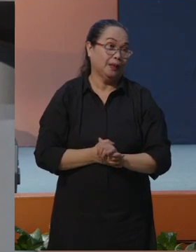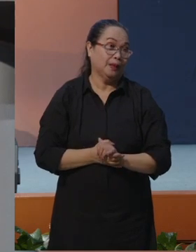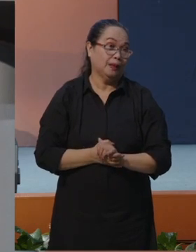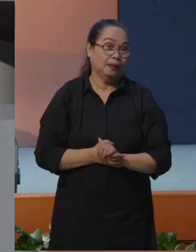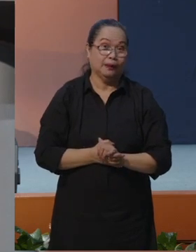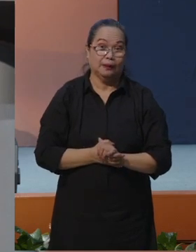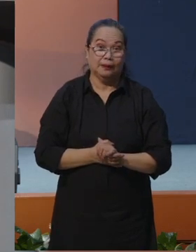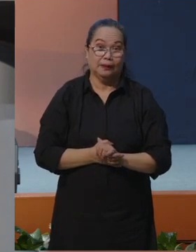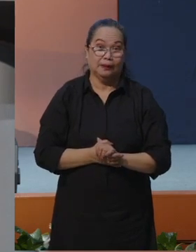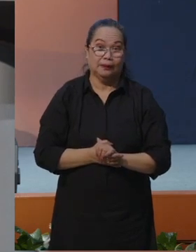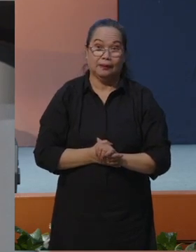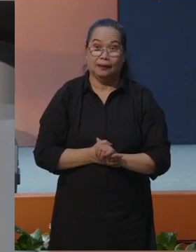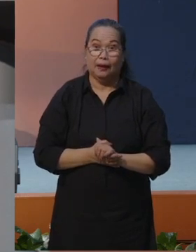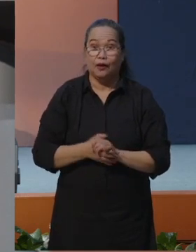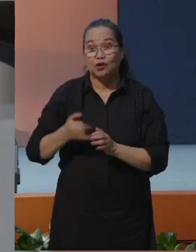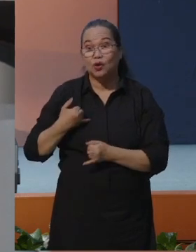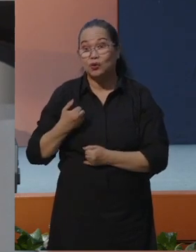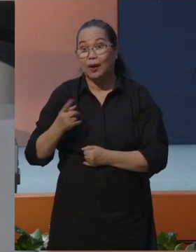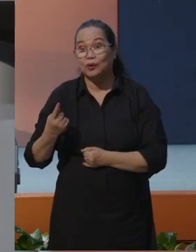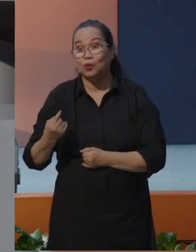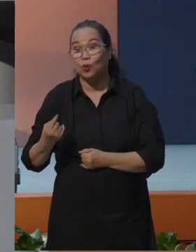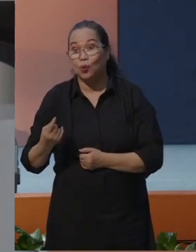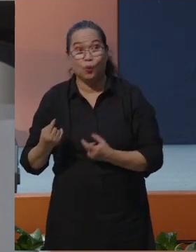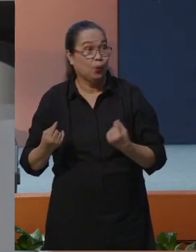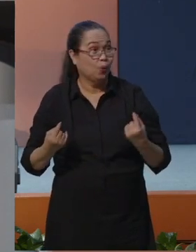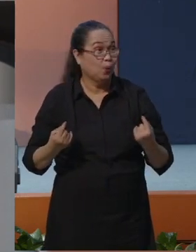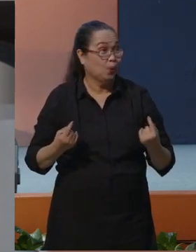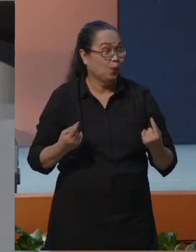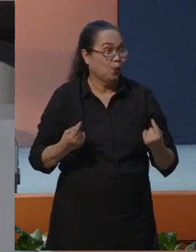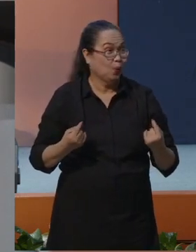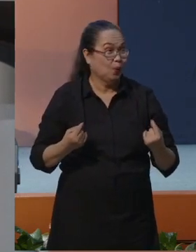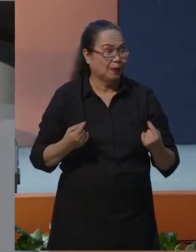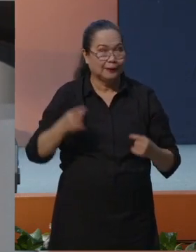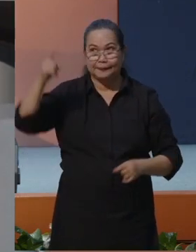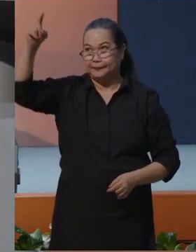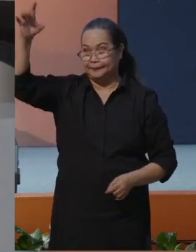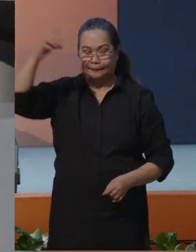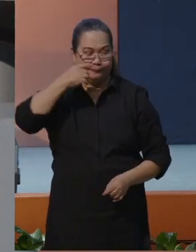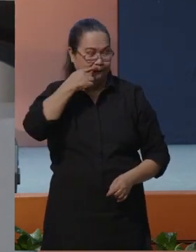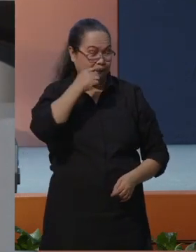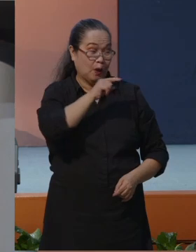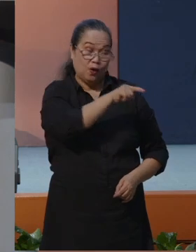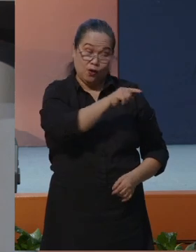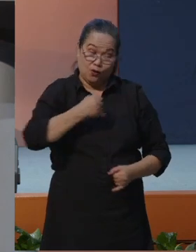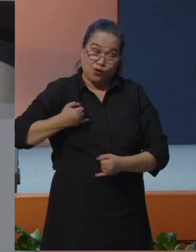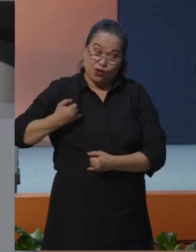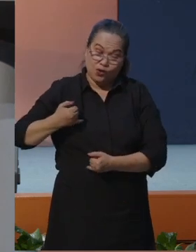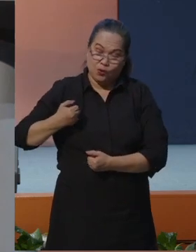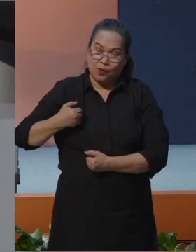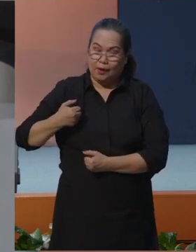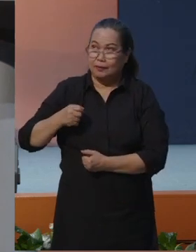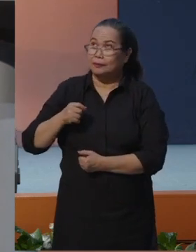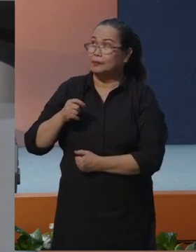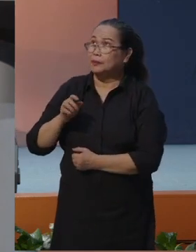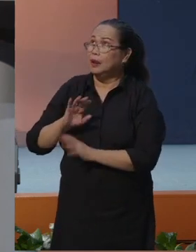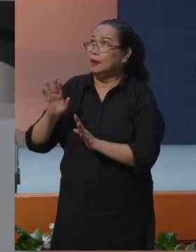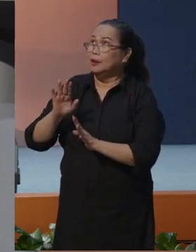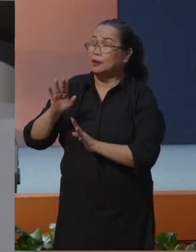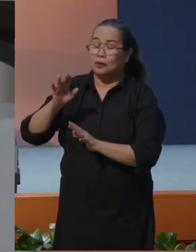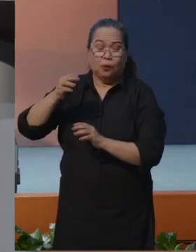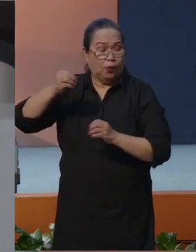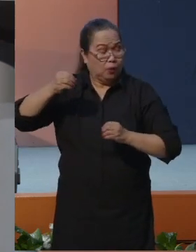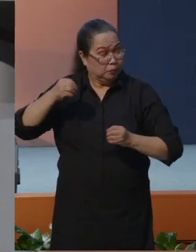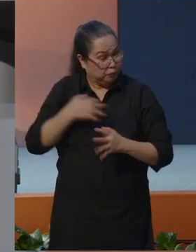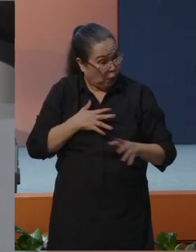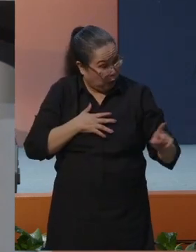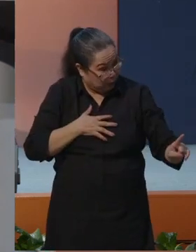ginawa ni Joshua? Una, inutusan siya ng Panginoon. Sabi niya sa verse 6, do not be afraid of